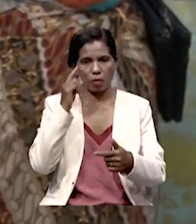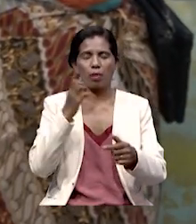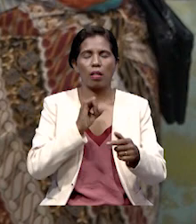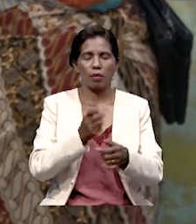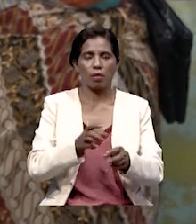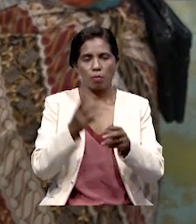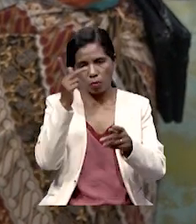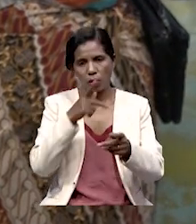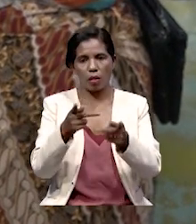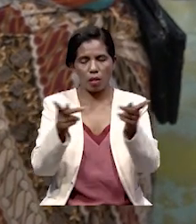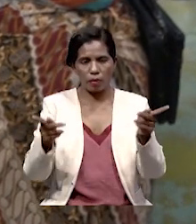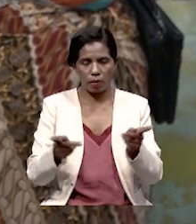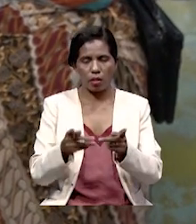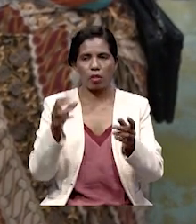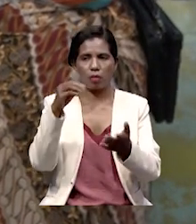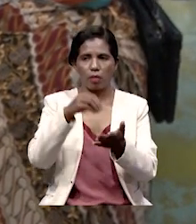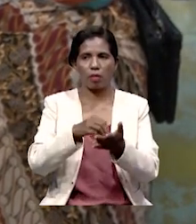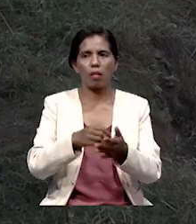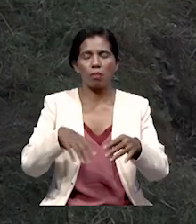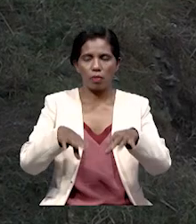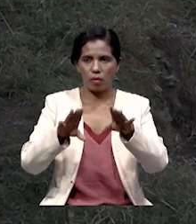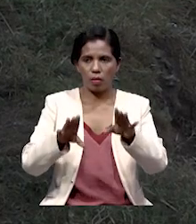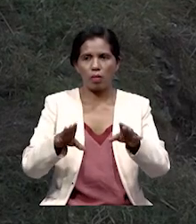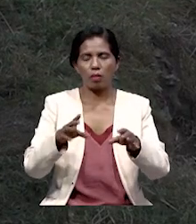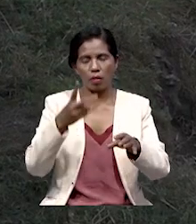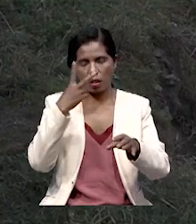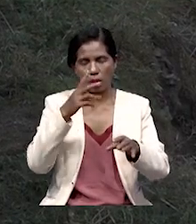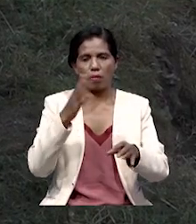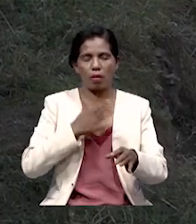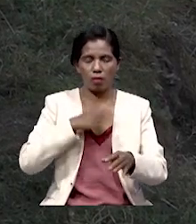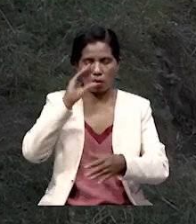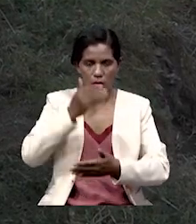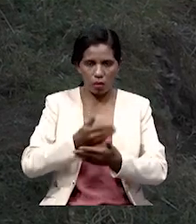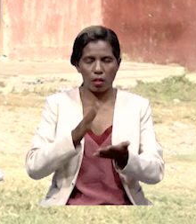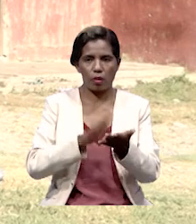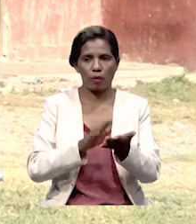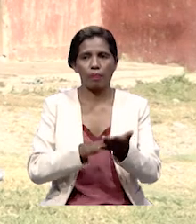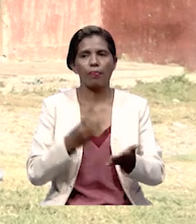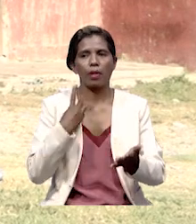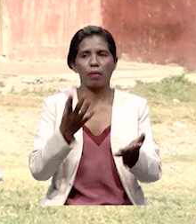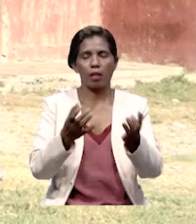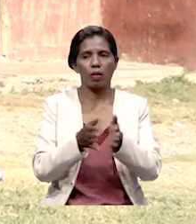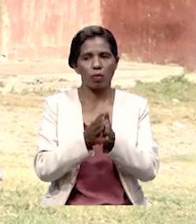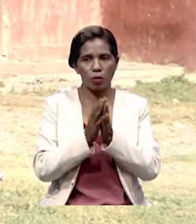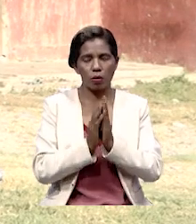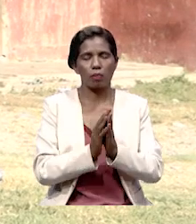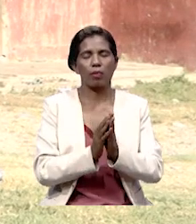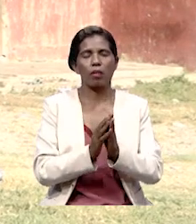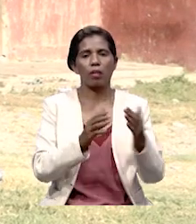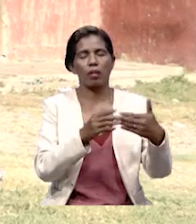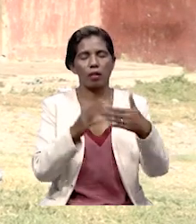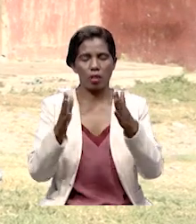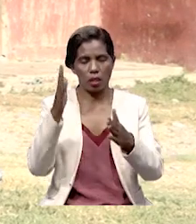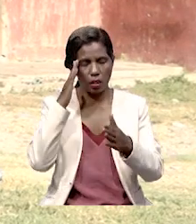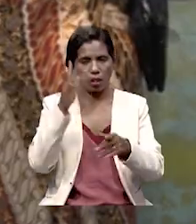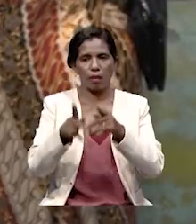patin rumah pa par lori hau pa hatum pa par hau pa pa ude hari pa hune wan seri sekolah serne muri serne iya ami akar kusudun bau kunai sira tengi se rahatenda ami pobi